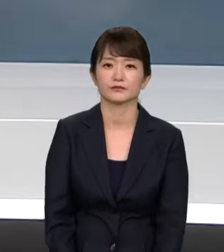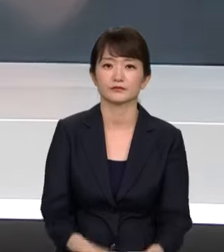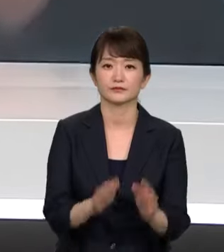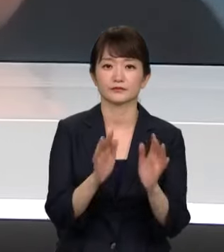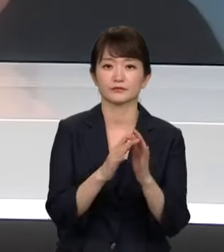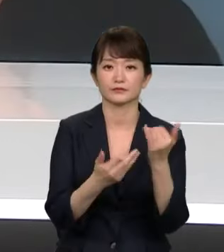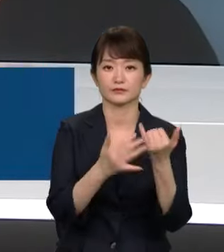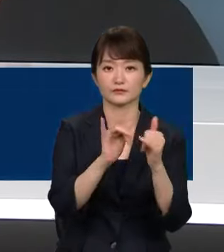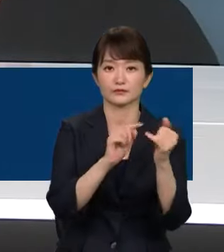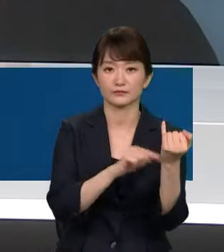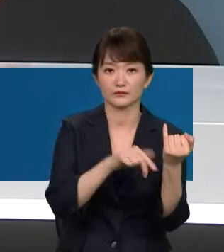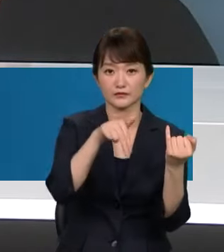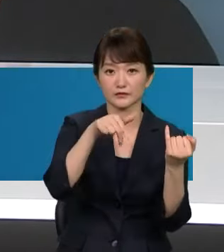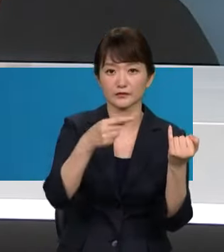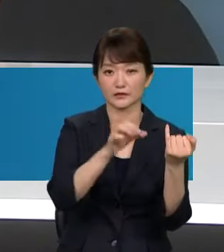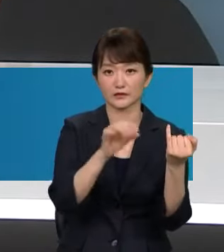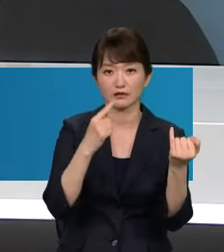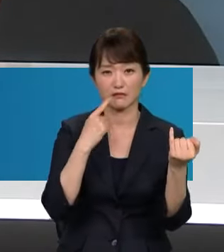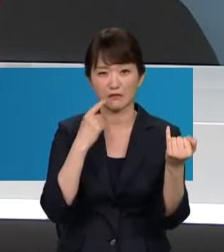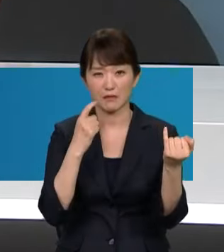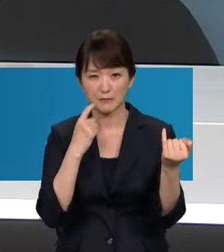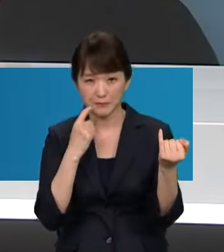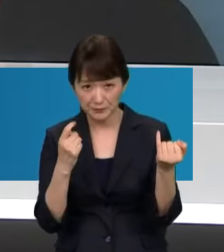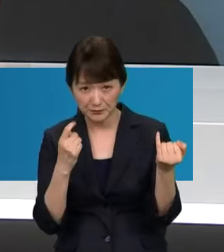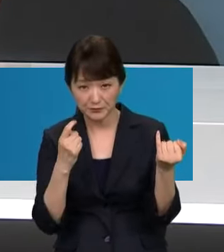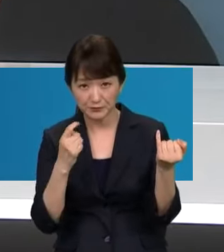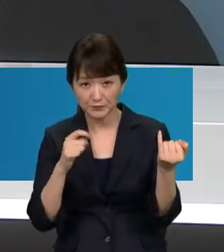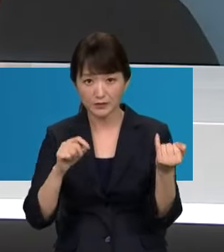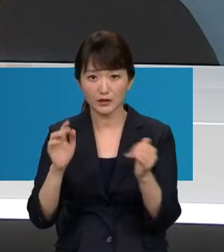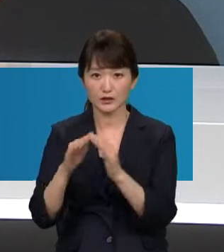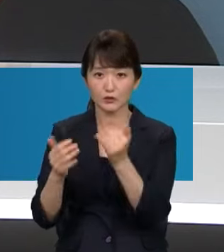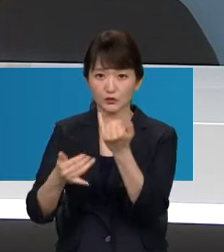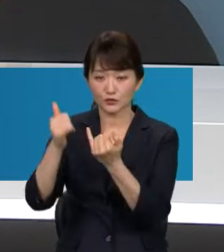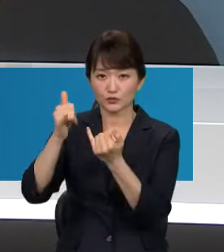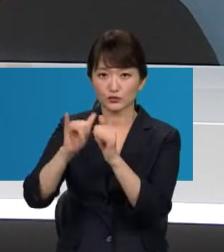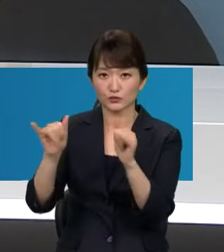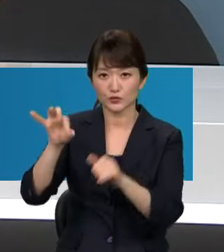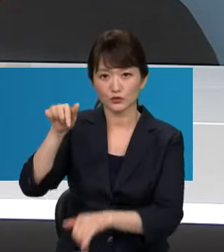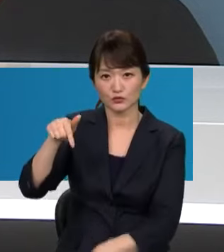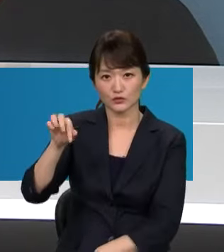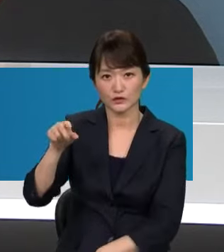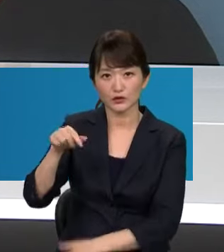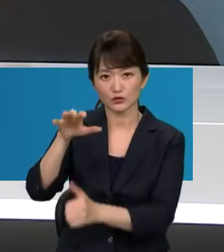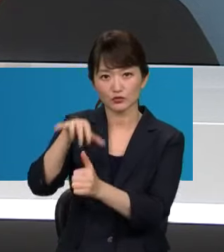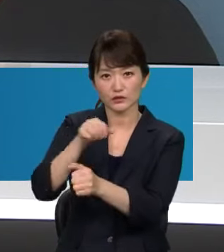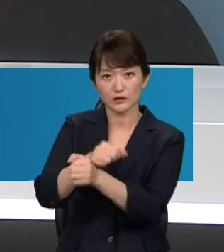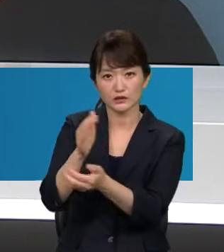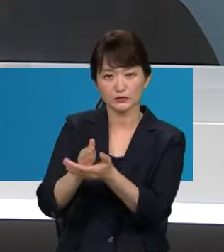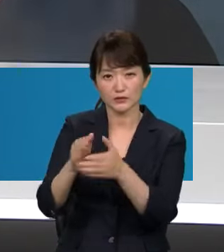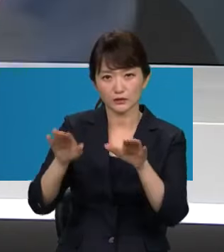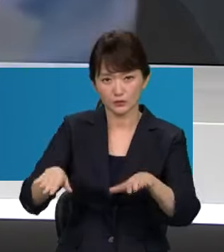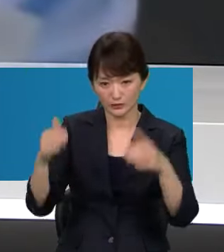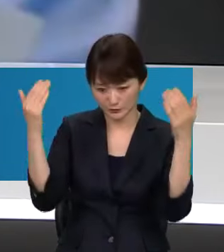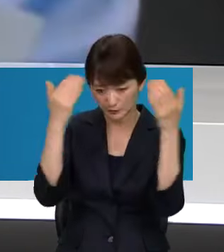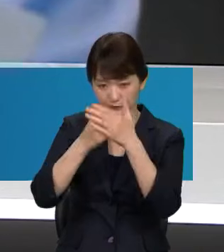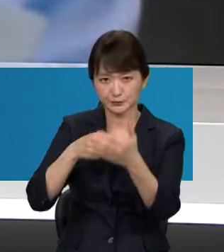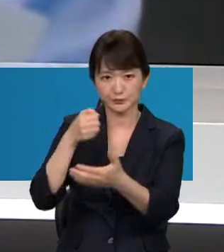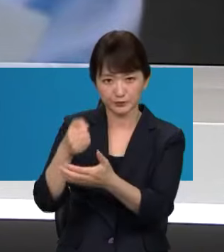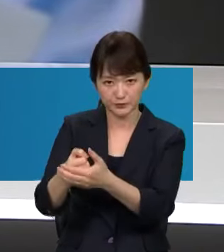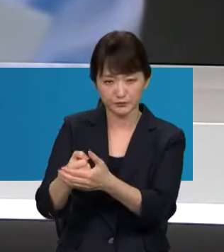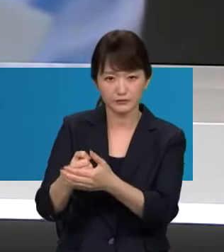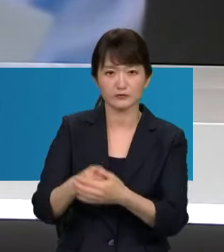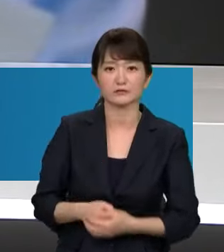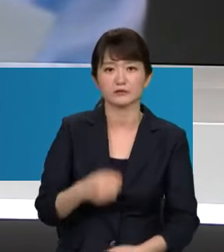유튜버 쯔양을 공갈 협한 혐의를 받는 유튜버 구제역 등에 대한 구속 여부가 오늘 밤 결정됩니다 검찰은